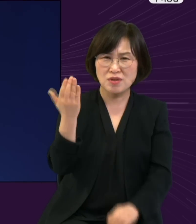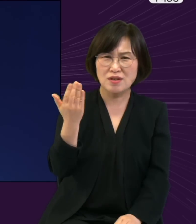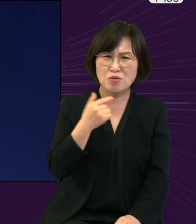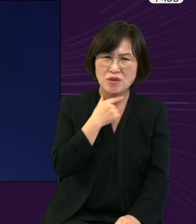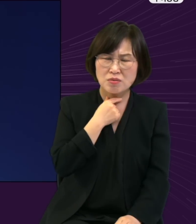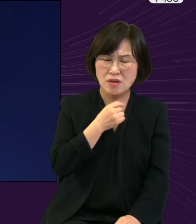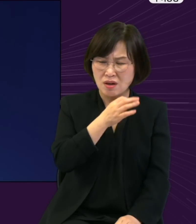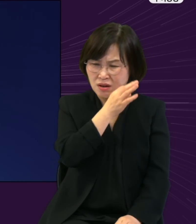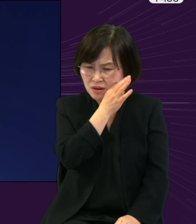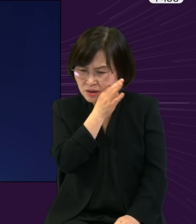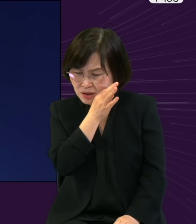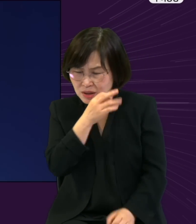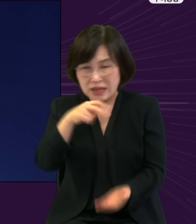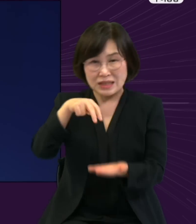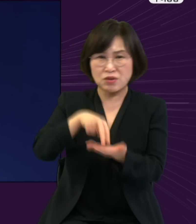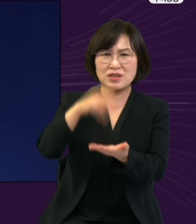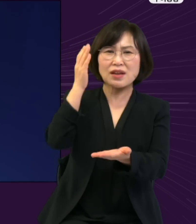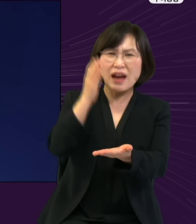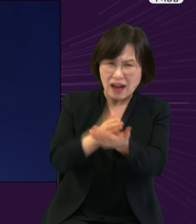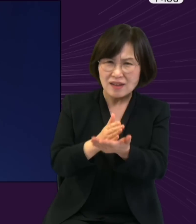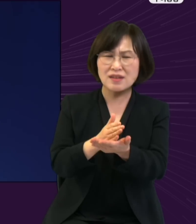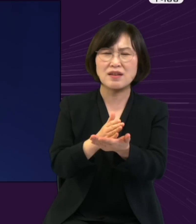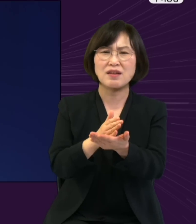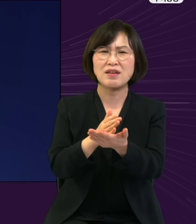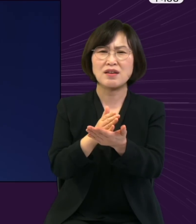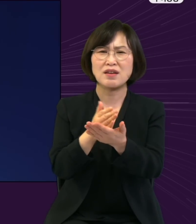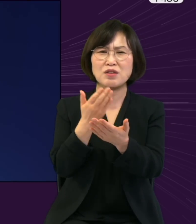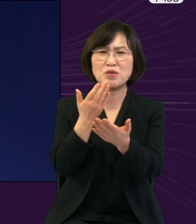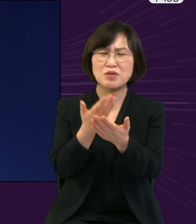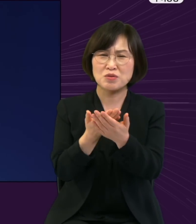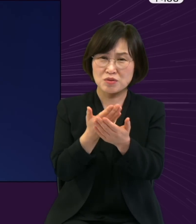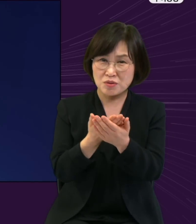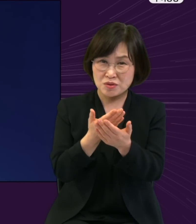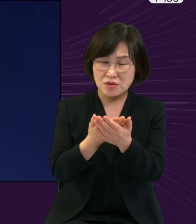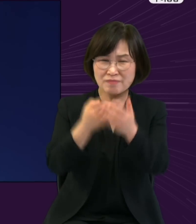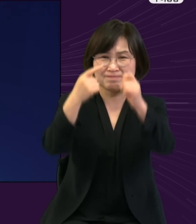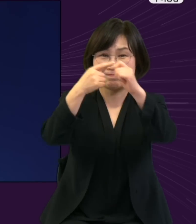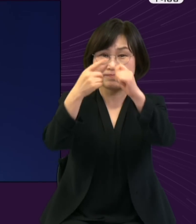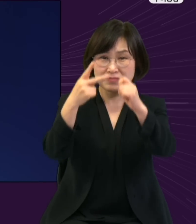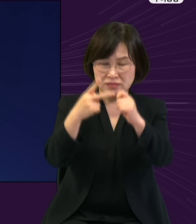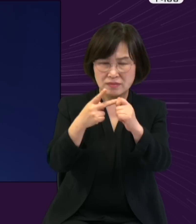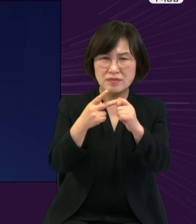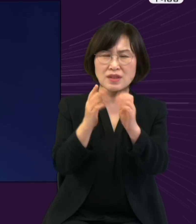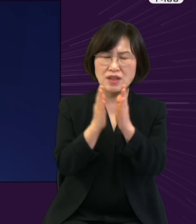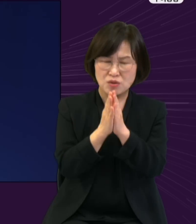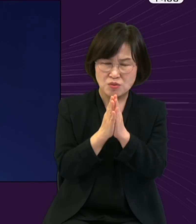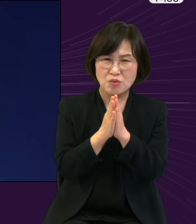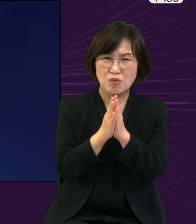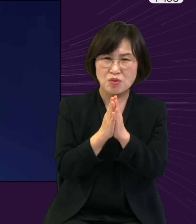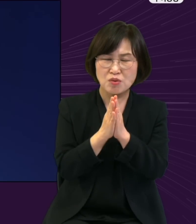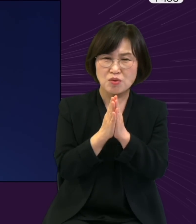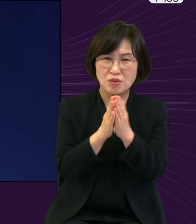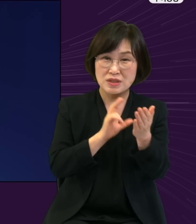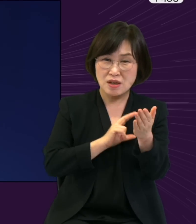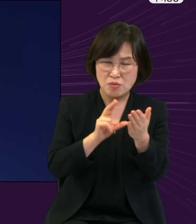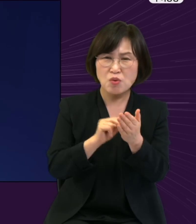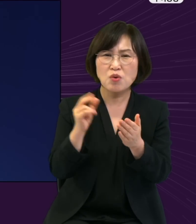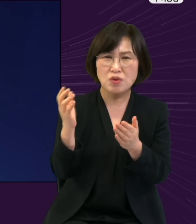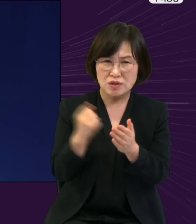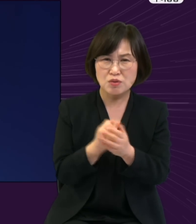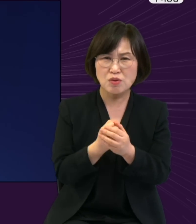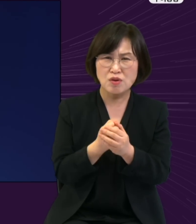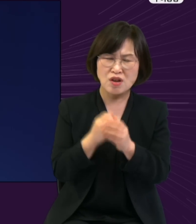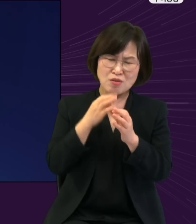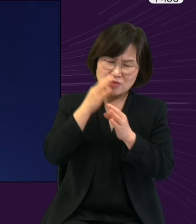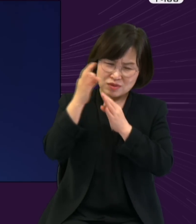주님 앞에 서지 않게 도와주십시오. 자, 우리 두 가지 기도 제목을 가지고 주여 한번 부르고 부르짖어